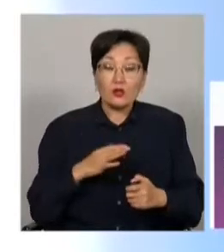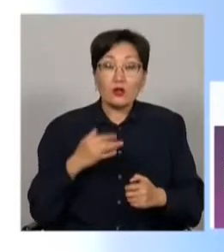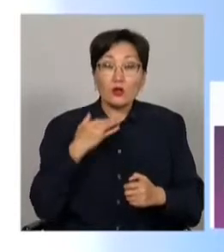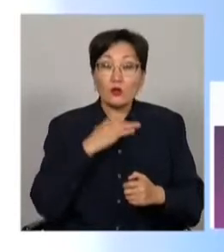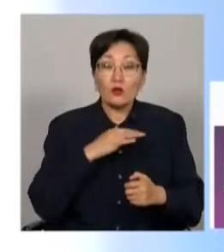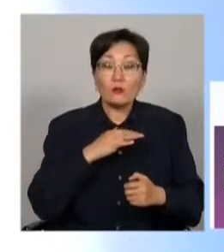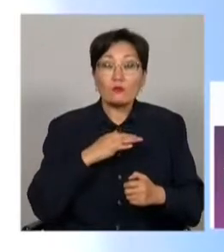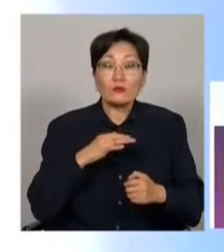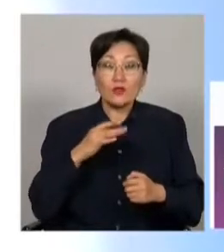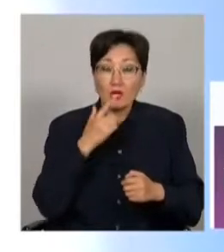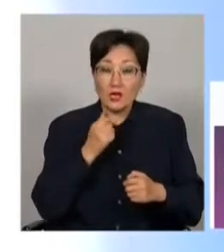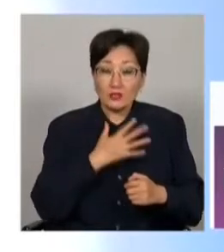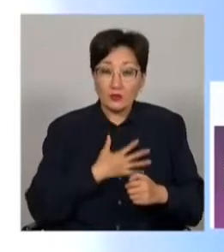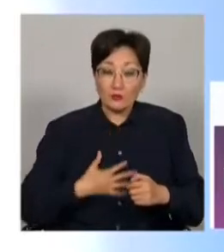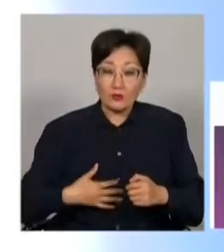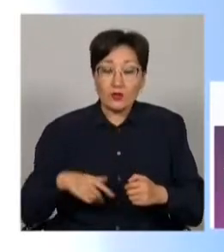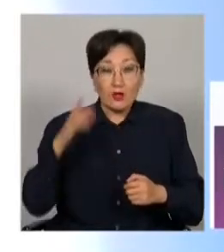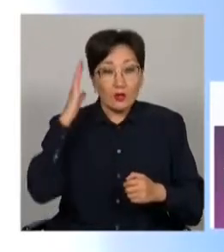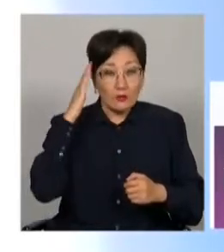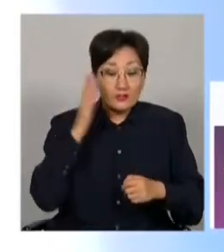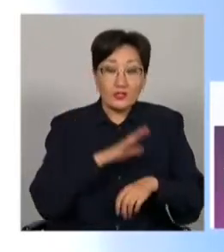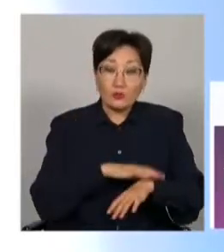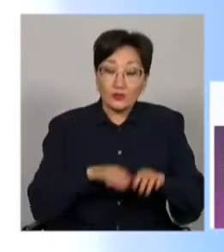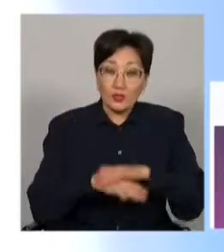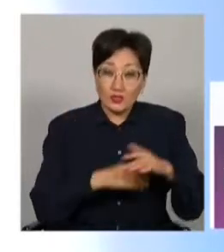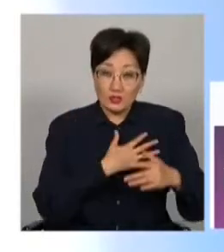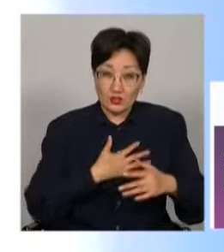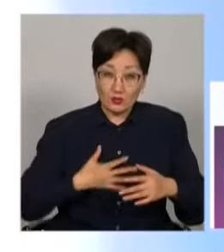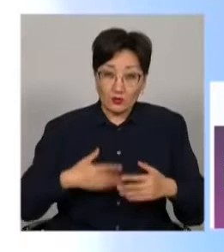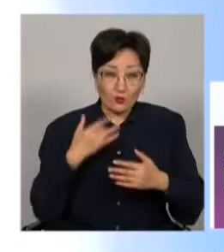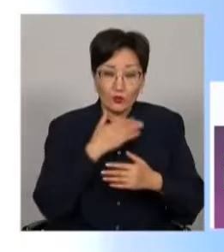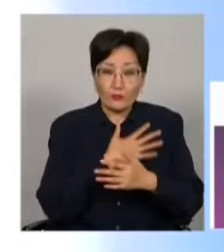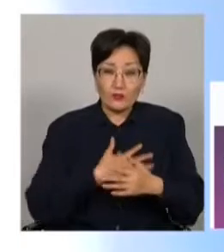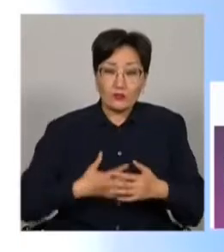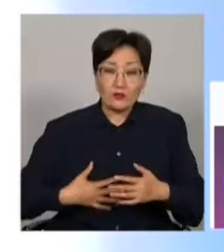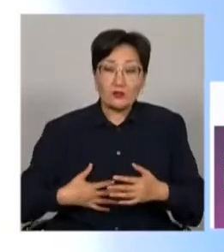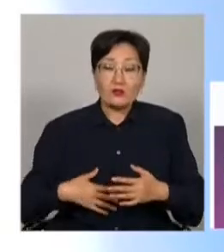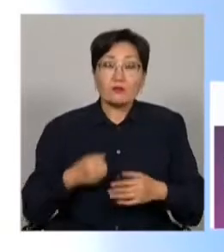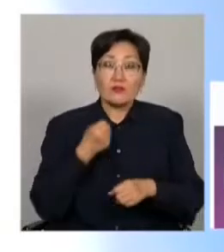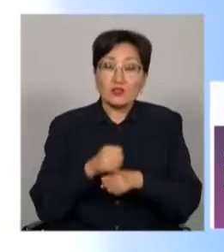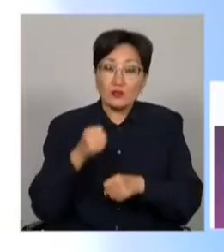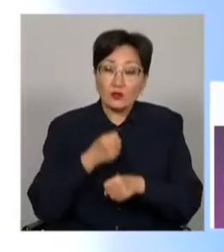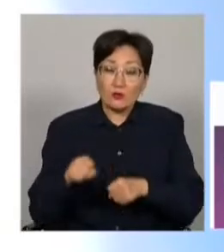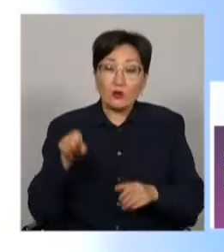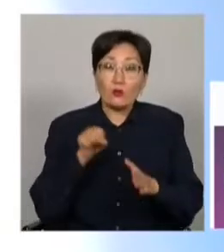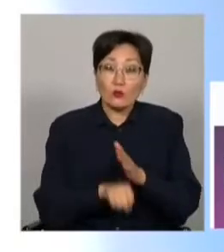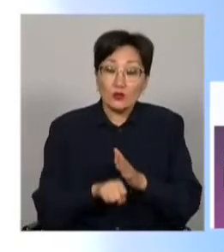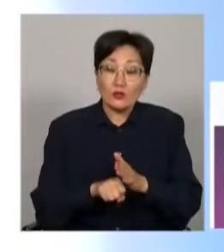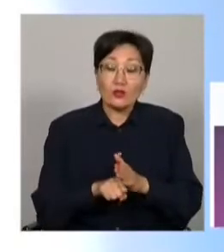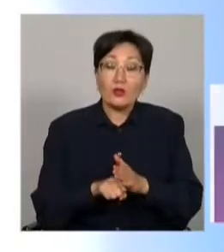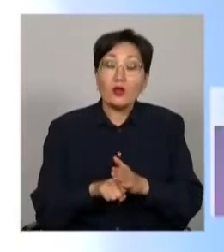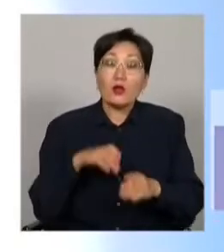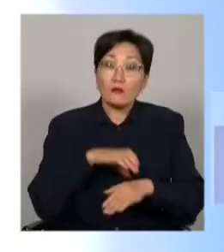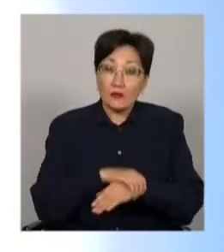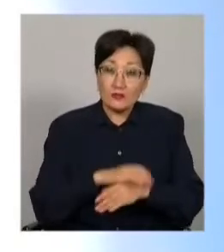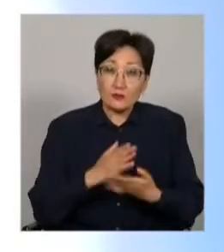жоғалту, бастың, дененің, қол мен аяқтың көптеген жарақаттары түріндегі зорлық пен өлу белгілері бар мәйітін табу дерегі бойынша